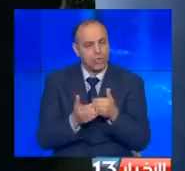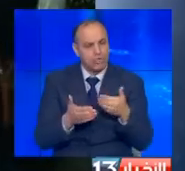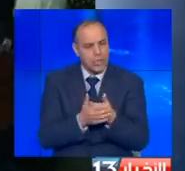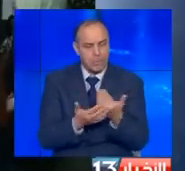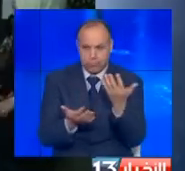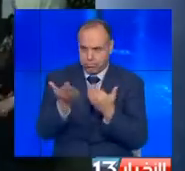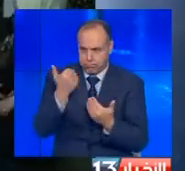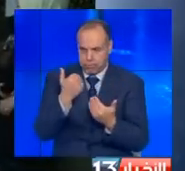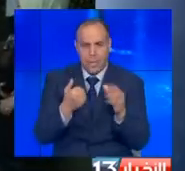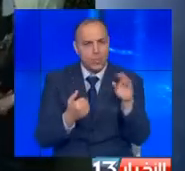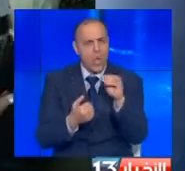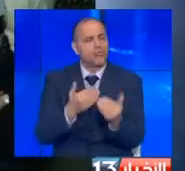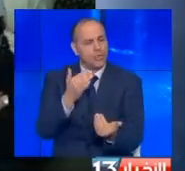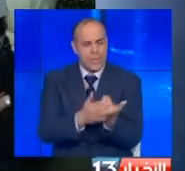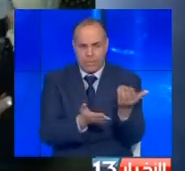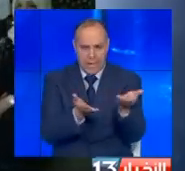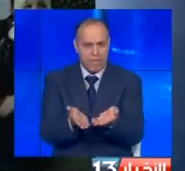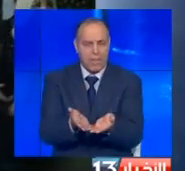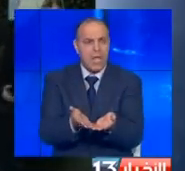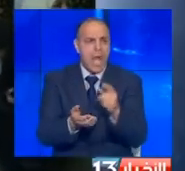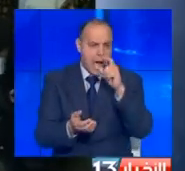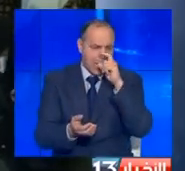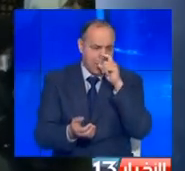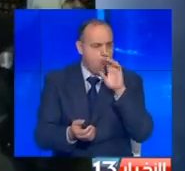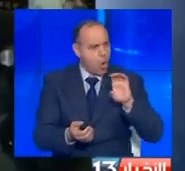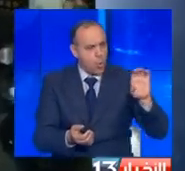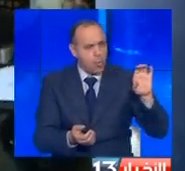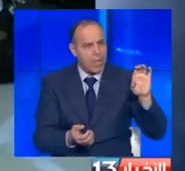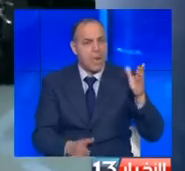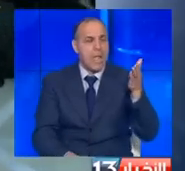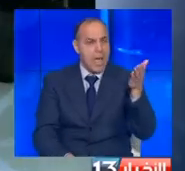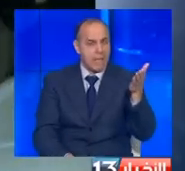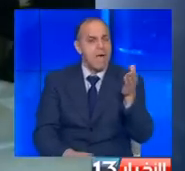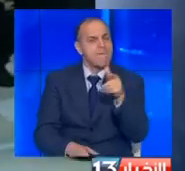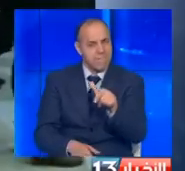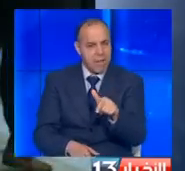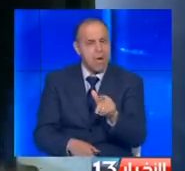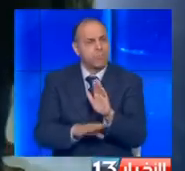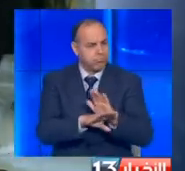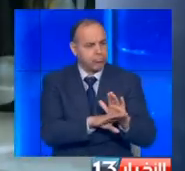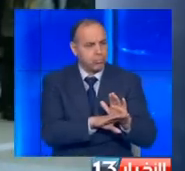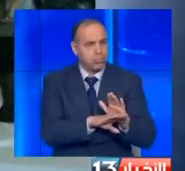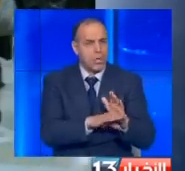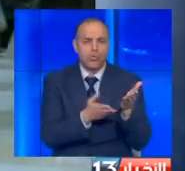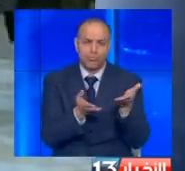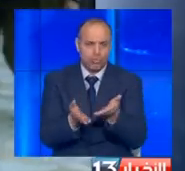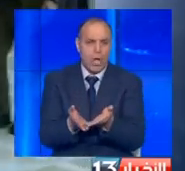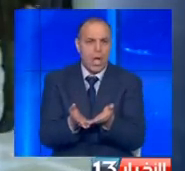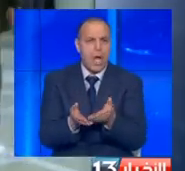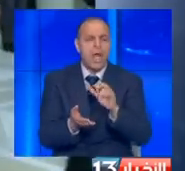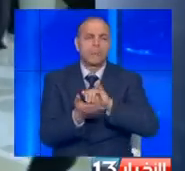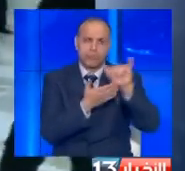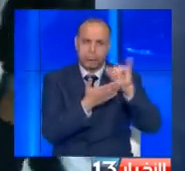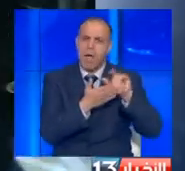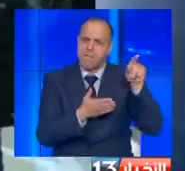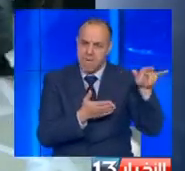لاستقطاب اسواق جديده عربيه واوروبيه ما تتوفر تامين حضور النقل الجوي